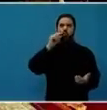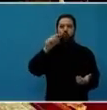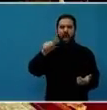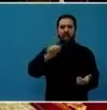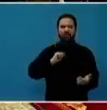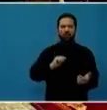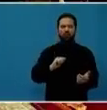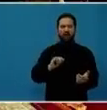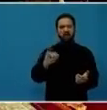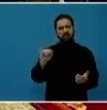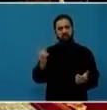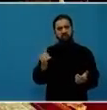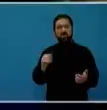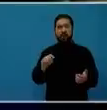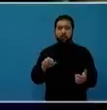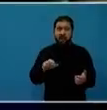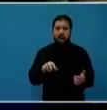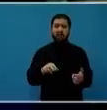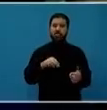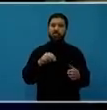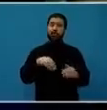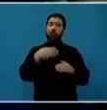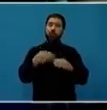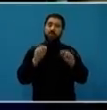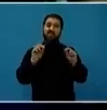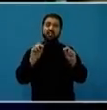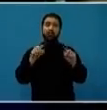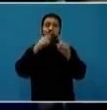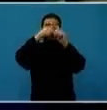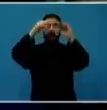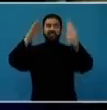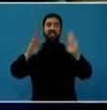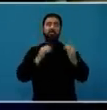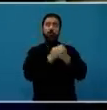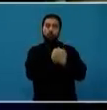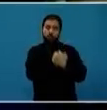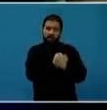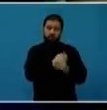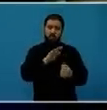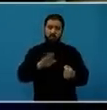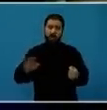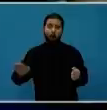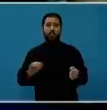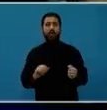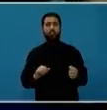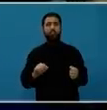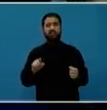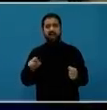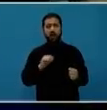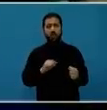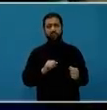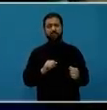și merge după învățătura bisericii iubindu-l pe copilul